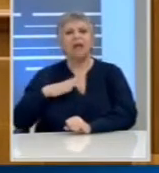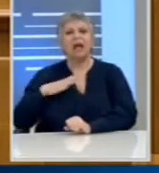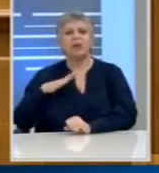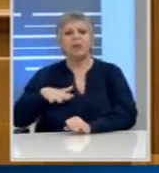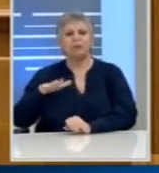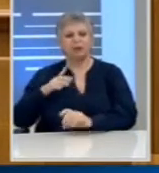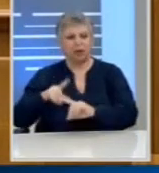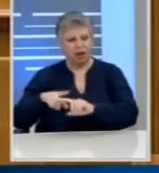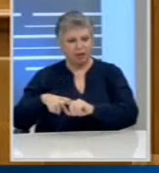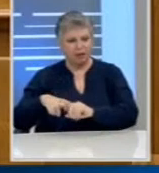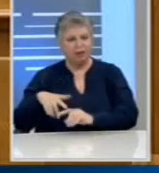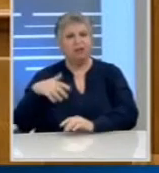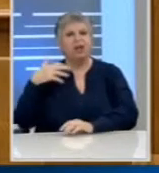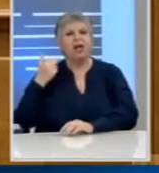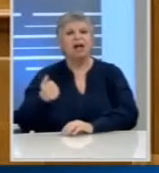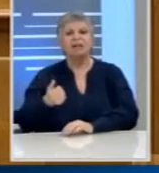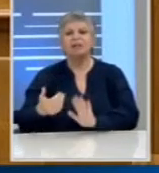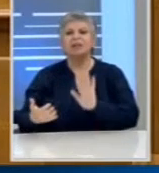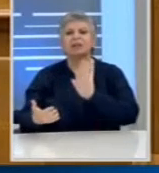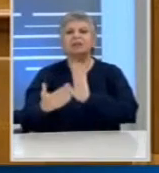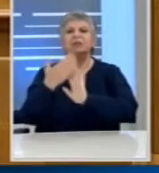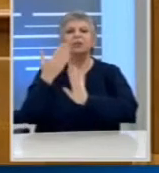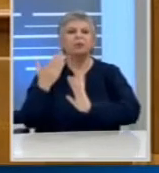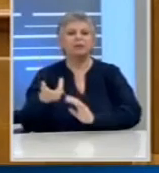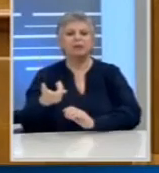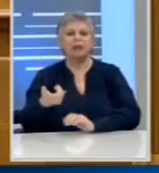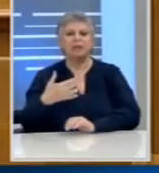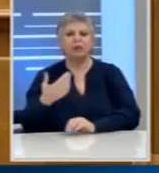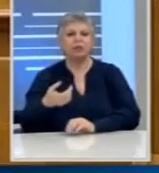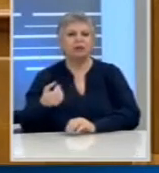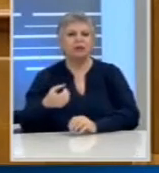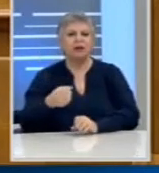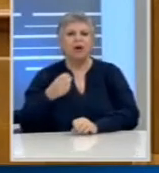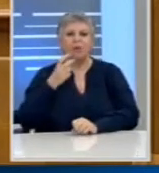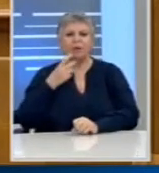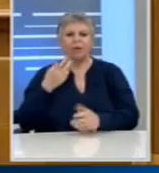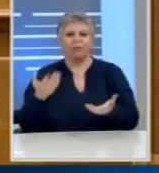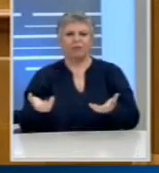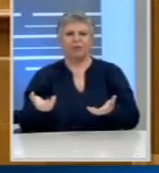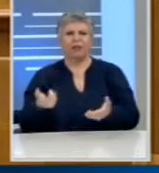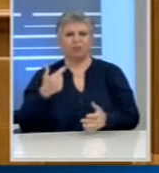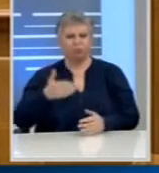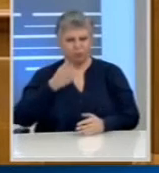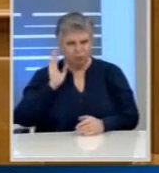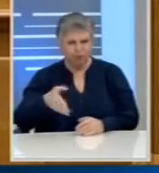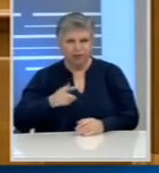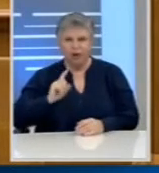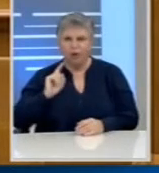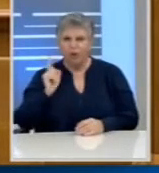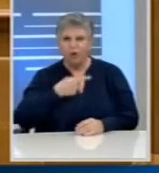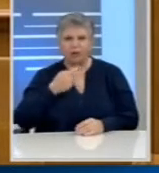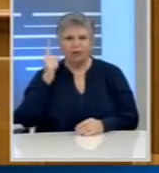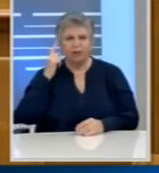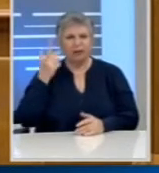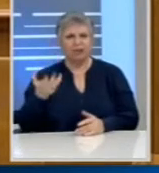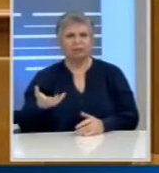αντιμετωπίσετε μία πληροφορία που μπορεί να έχει πρόσβαση ο καθένας. Πραγματικά θα πρέπει να ηρεμήσετε. Πρέπει να ηρεμήσετε. Το